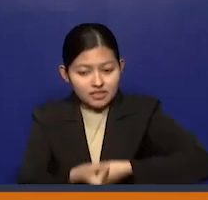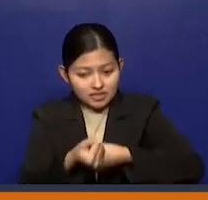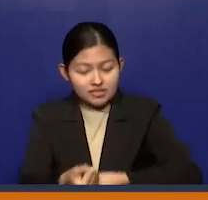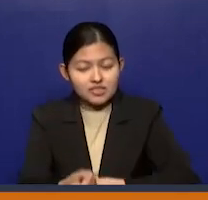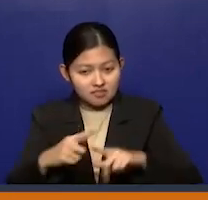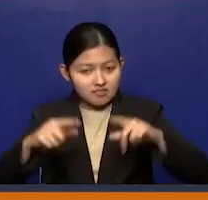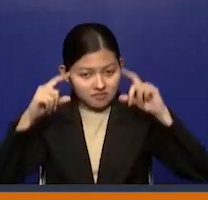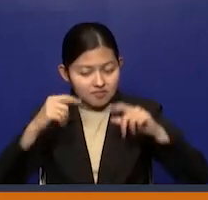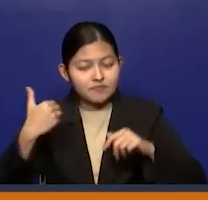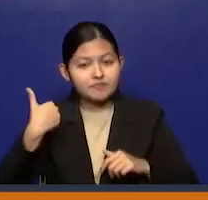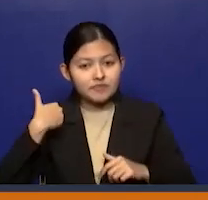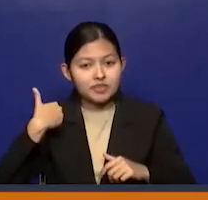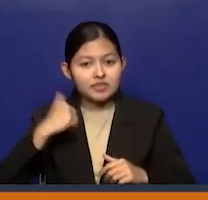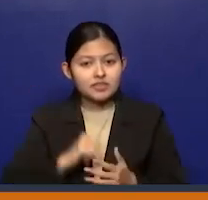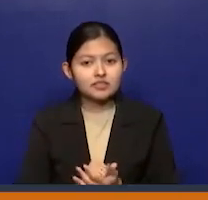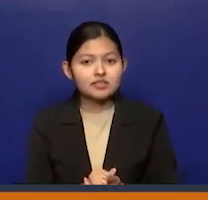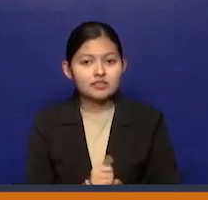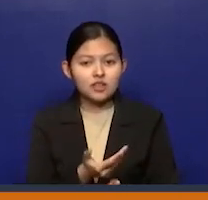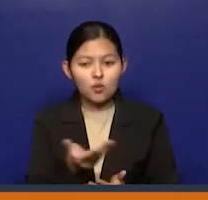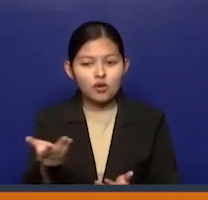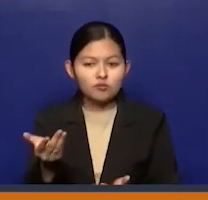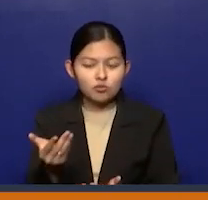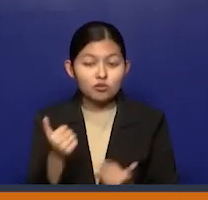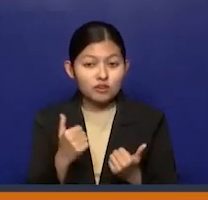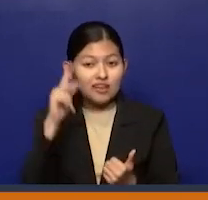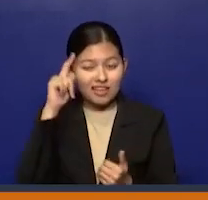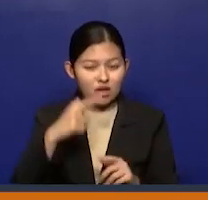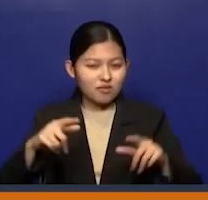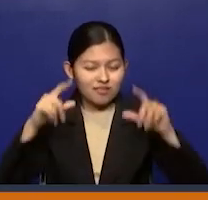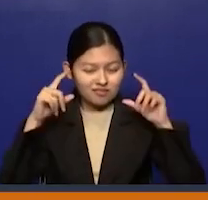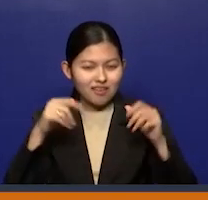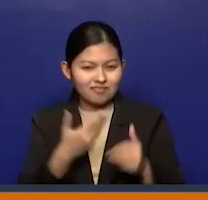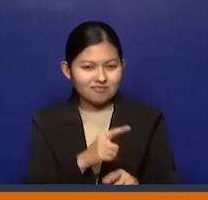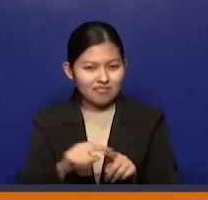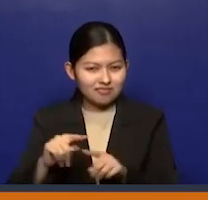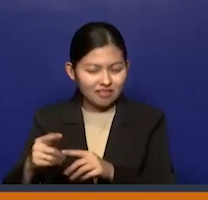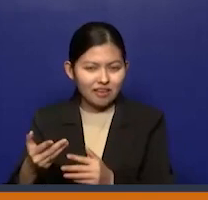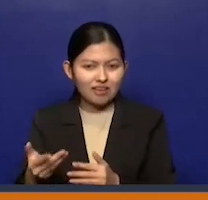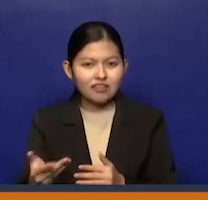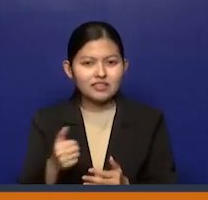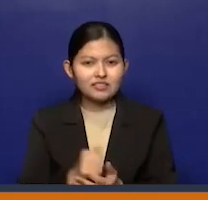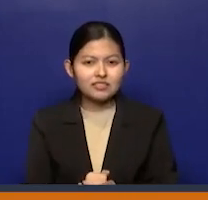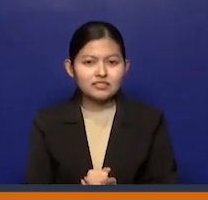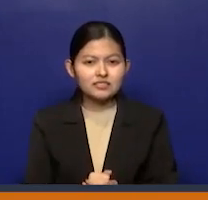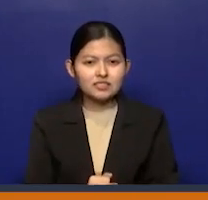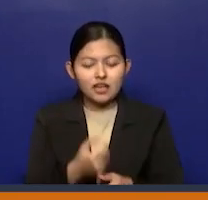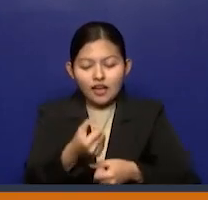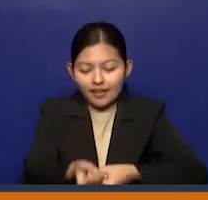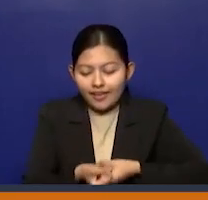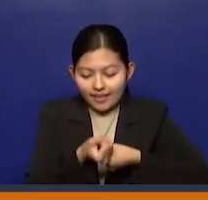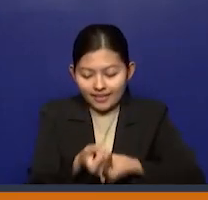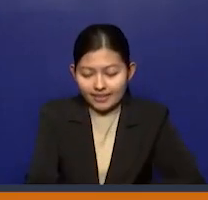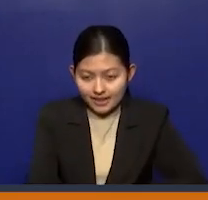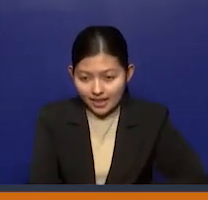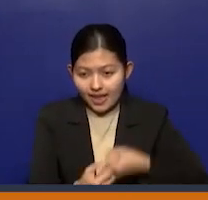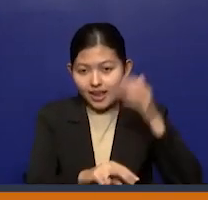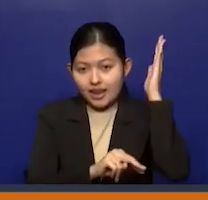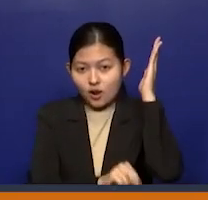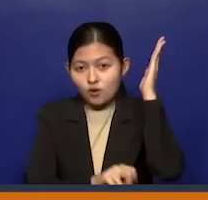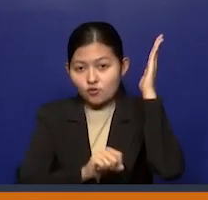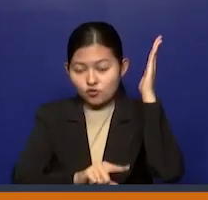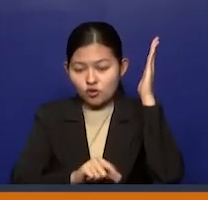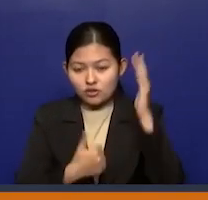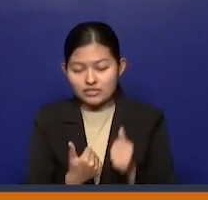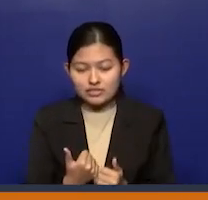แต่ก็นั่นแหละครับอย่างที่ทุกท่านรู้กันนะครับว่าผลผลิตต่างๆของพี่น้องเกษตรกรที่อยู่ในและครศรีธรรมราช